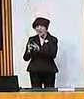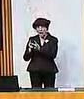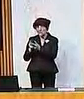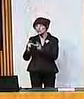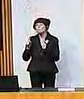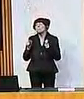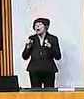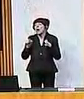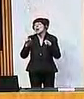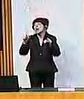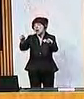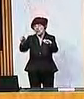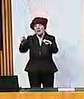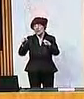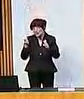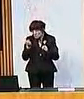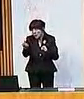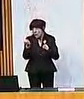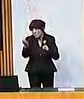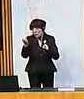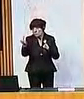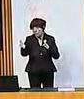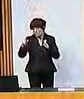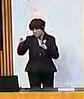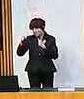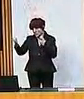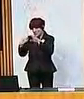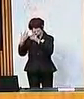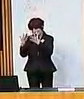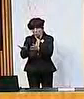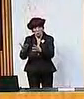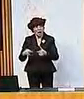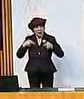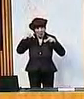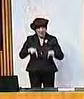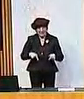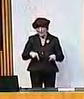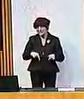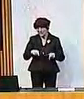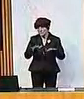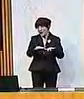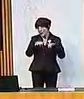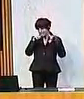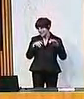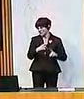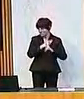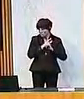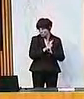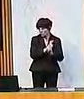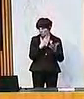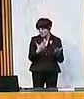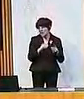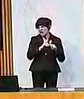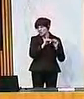eine Parallelwelt auf Ihren eigenen Kanälen, aber dass dieses Parlament tagt auf Basis der Gesetze, der Geschäftsordnung, der Verfassung, und wir werden uns ganz sicher